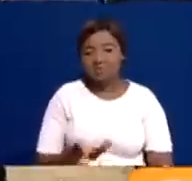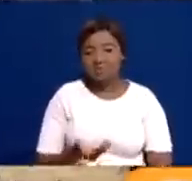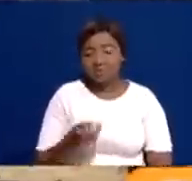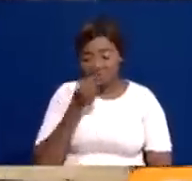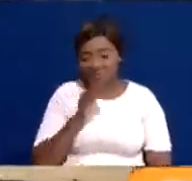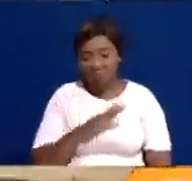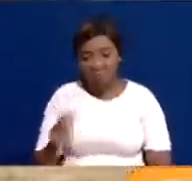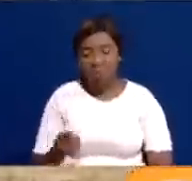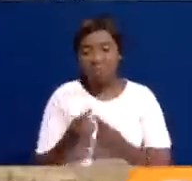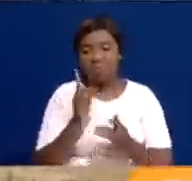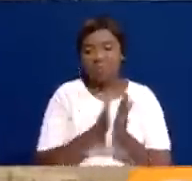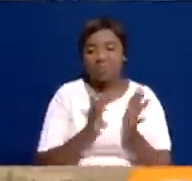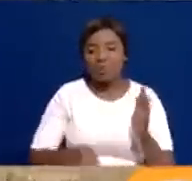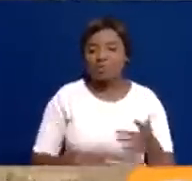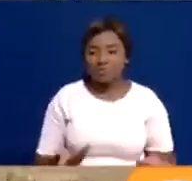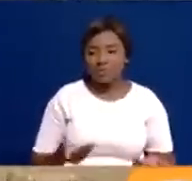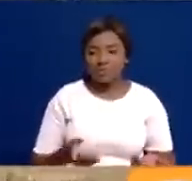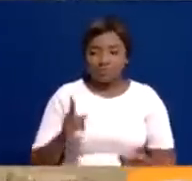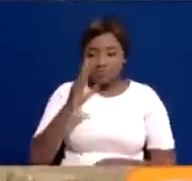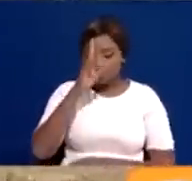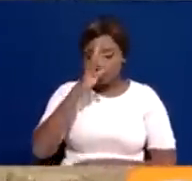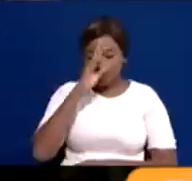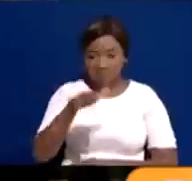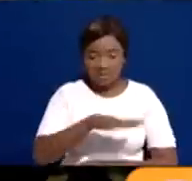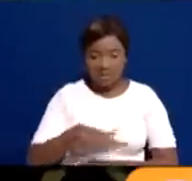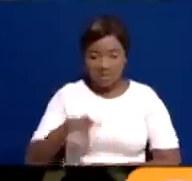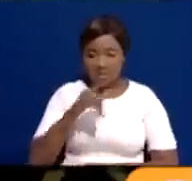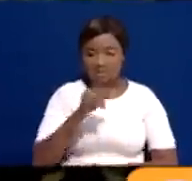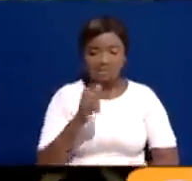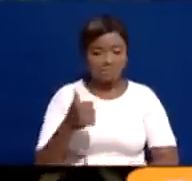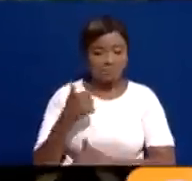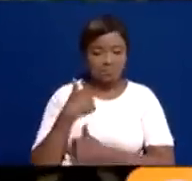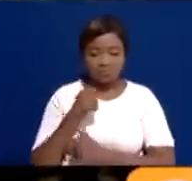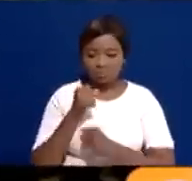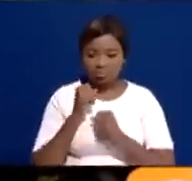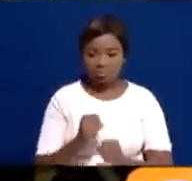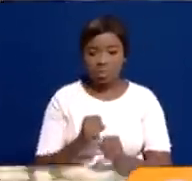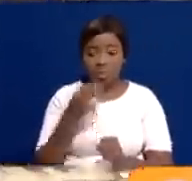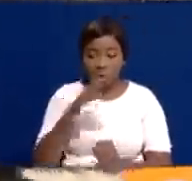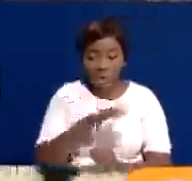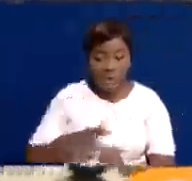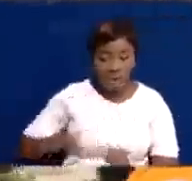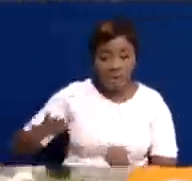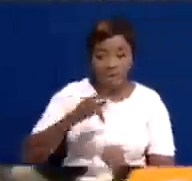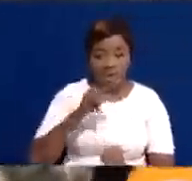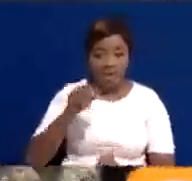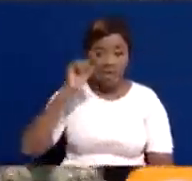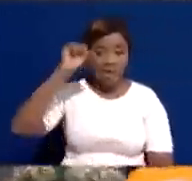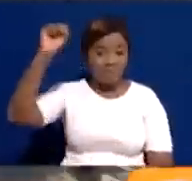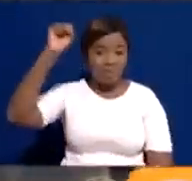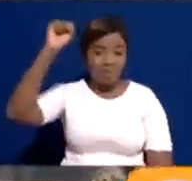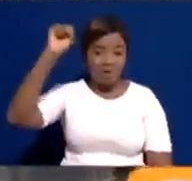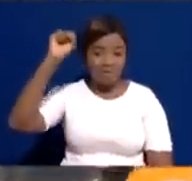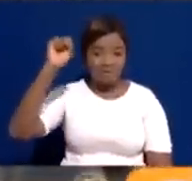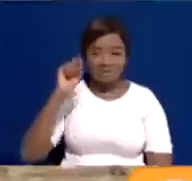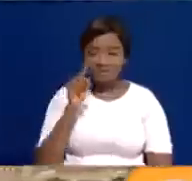usalama wameendelea kuweka ulinzi mkali katika uwanja huo ambao umekuwa na mshiko wa kisiasa, haswa kwa wanachama wa bunge